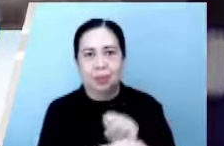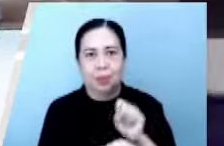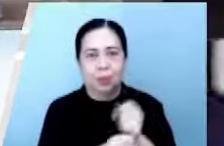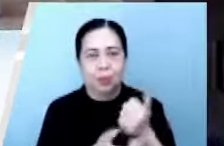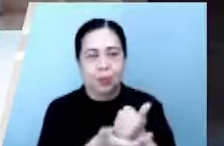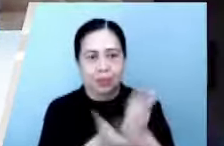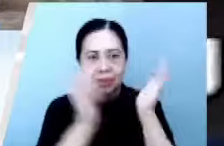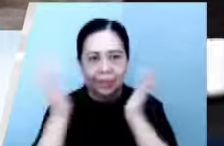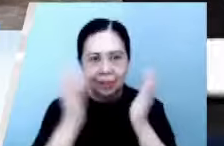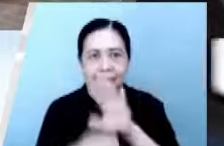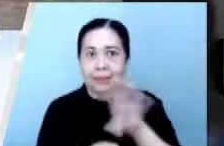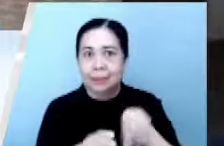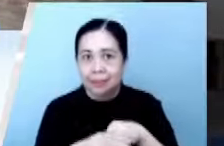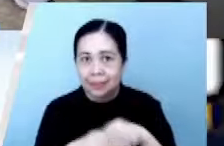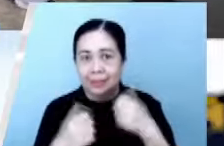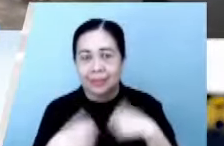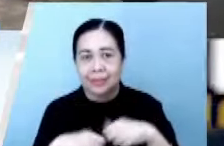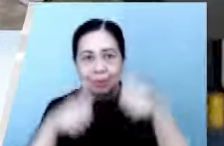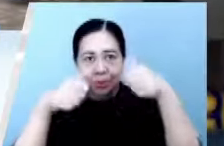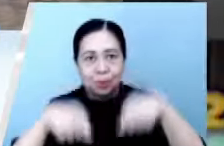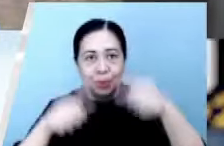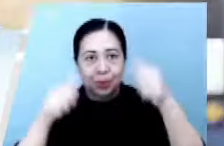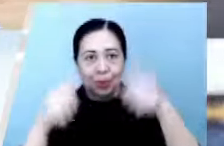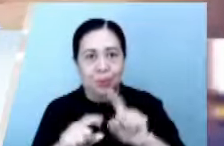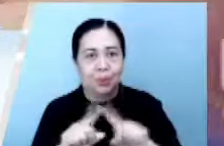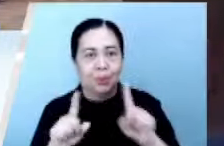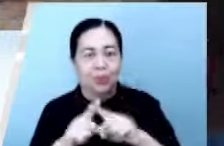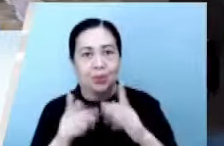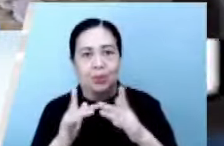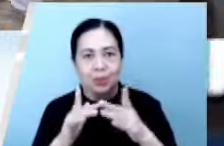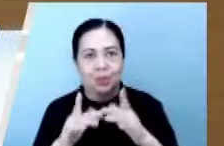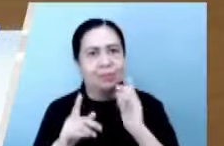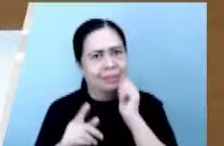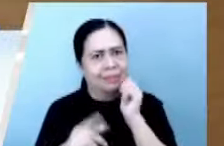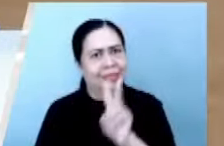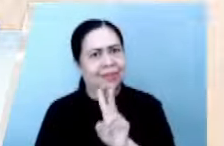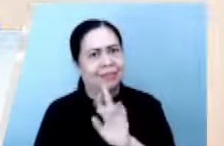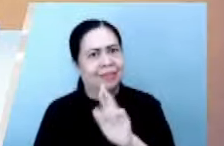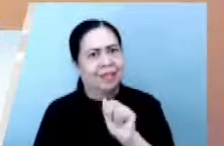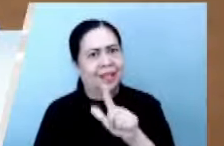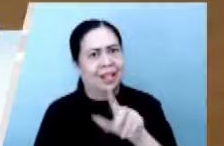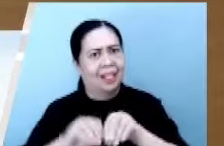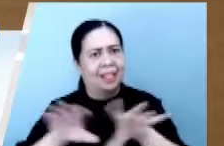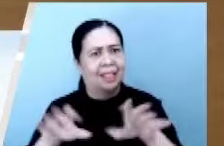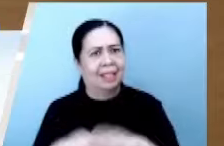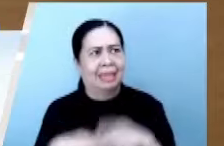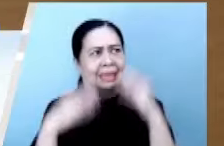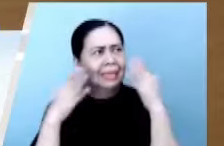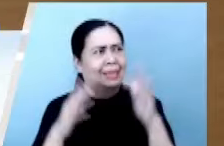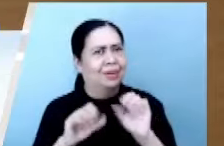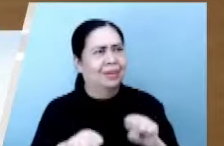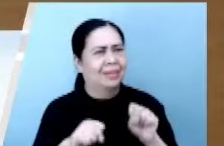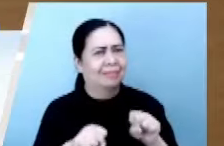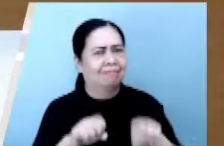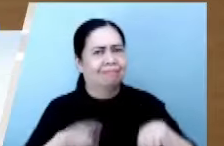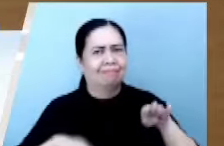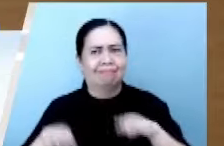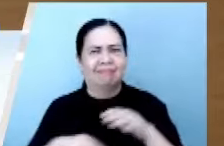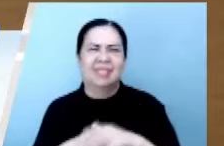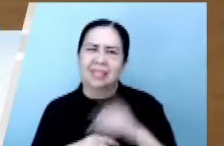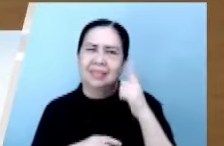niya ang pag-post ng mga online content na nagiging viral. Hindi ko rin alam paano ko nakakaya, pero sabi ko siguro maganda siguro yung